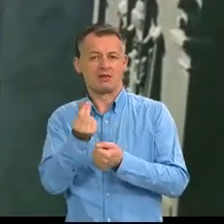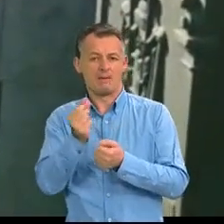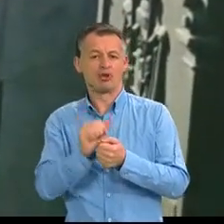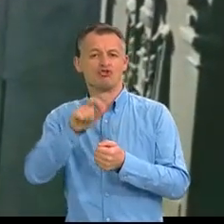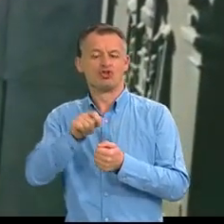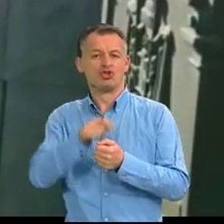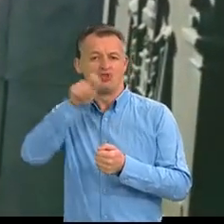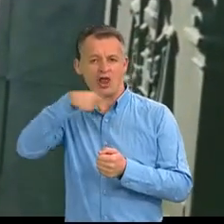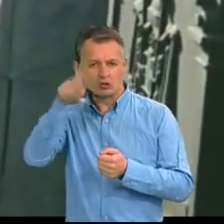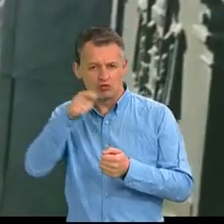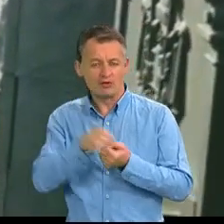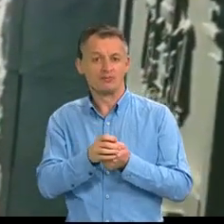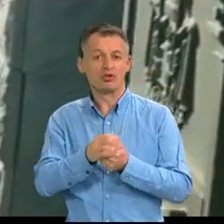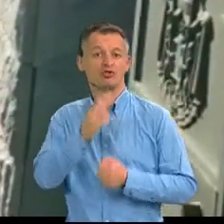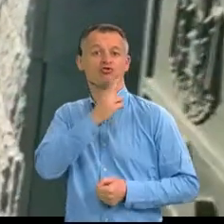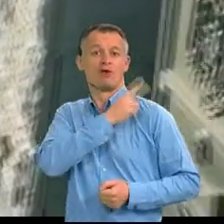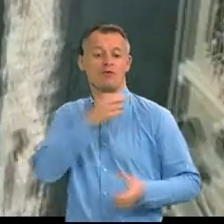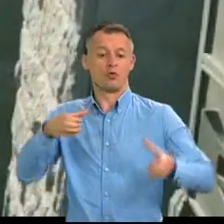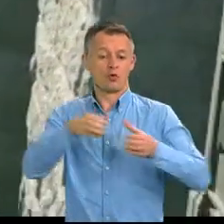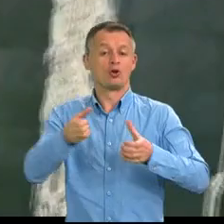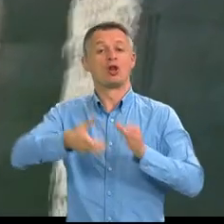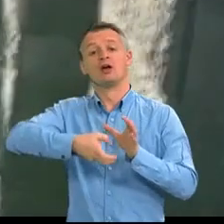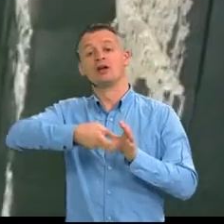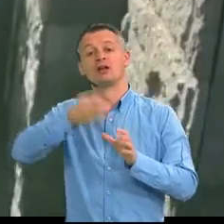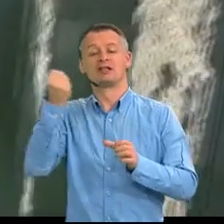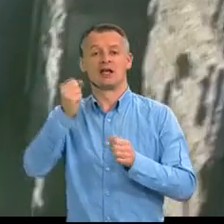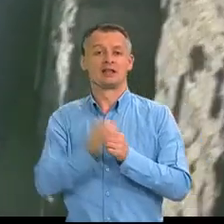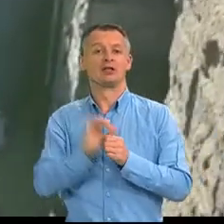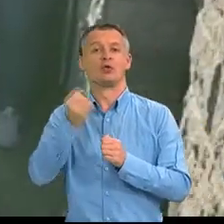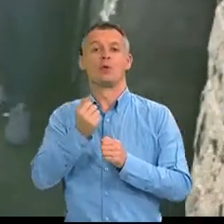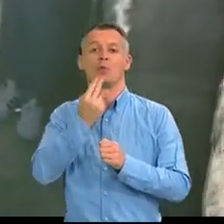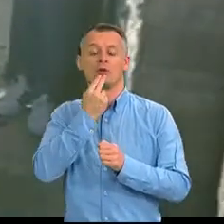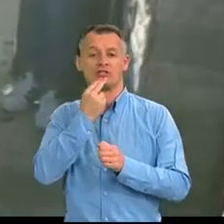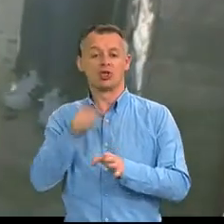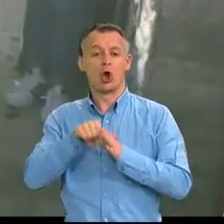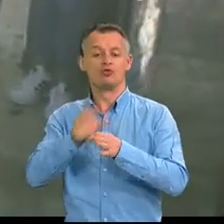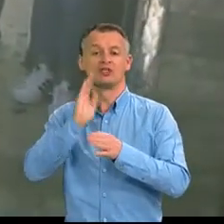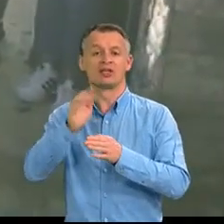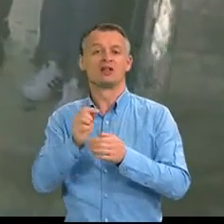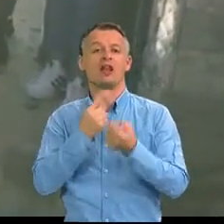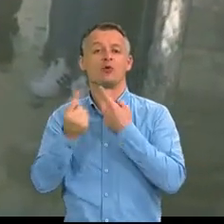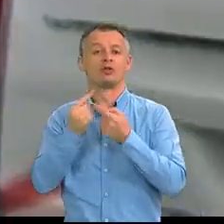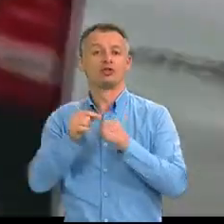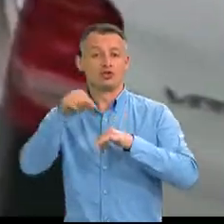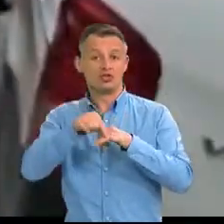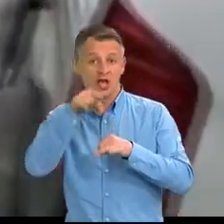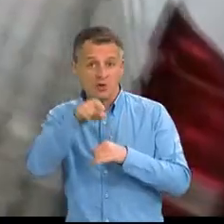înșelăciune, liderul clanului a fost ridicat de procurori după 8 ore de percheziții și dus la audieri, soția lui la fel.